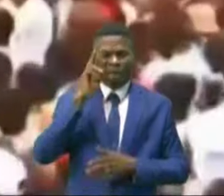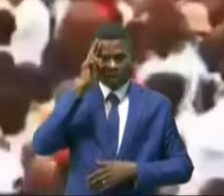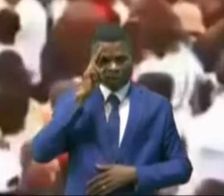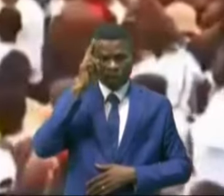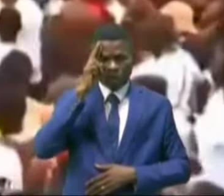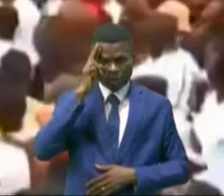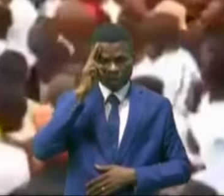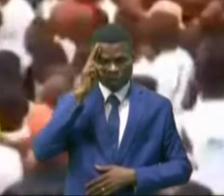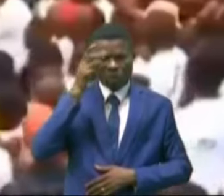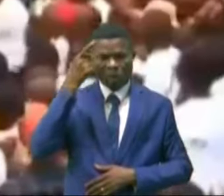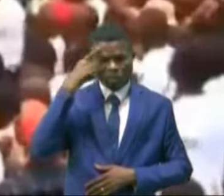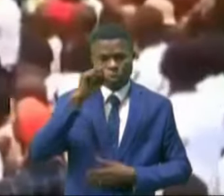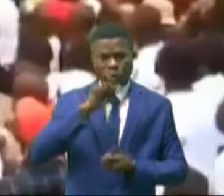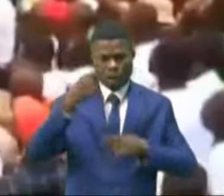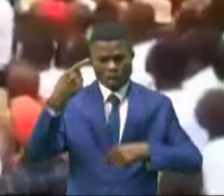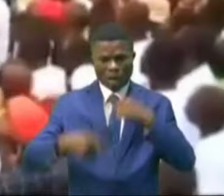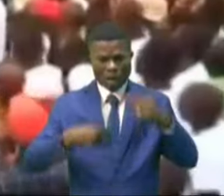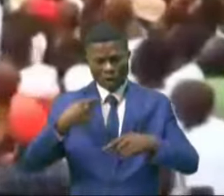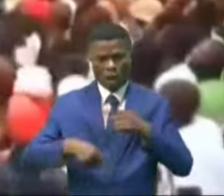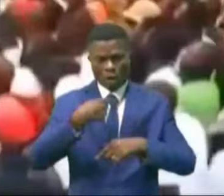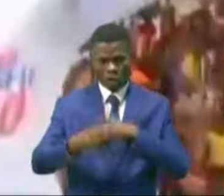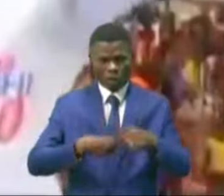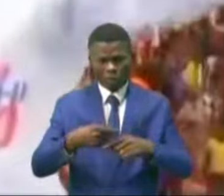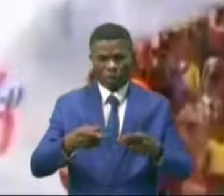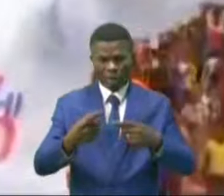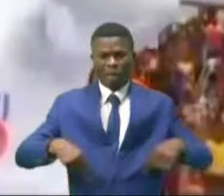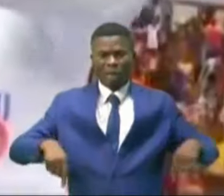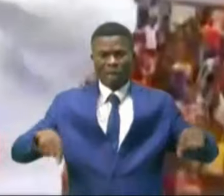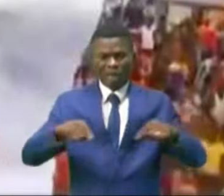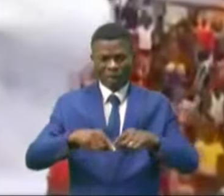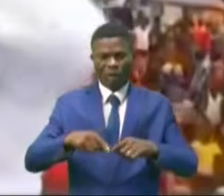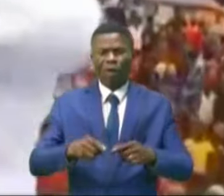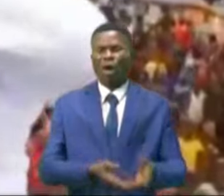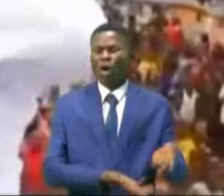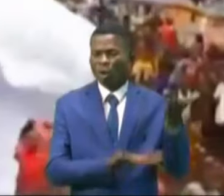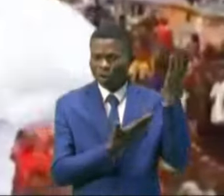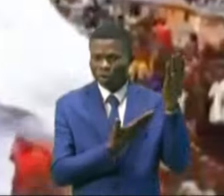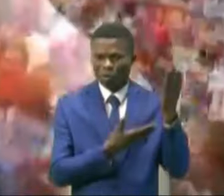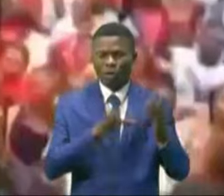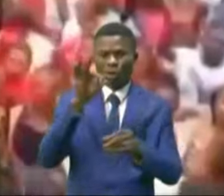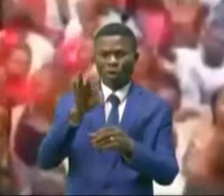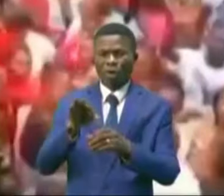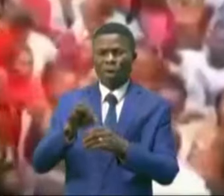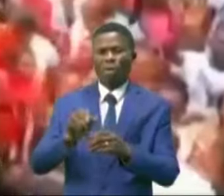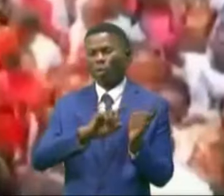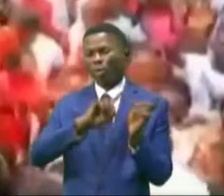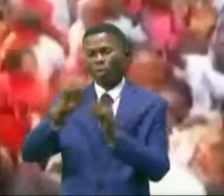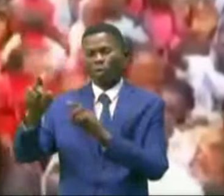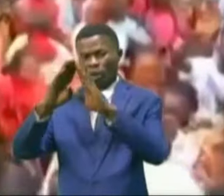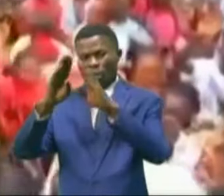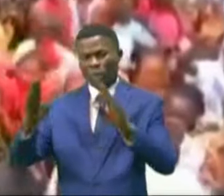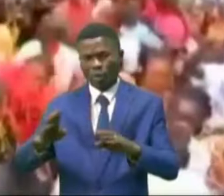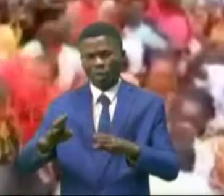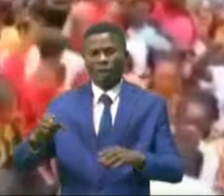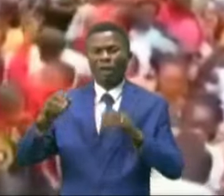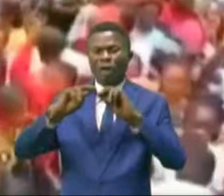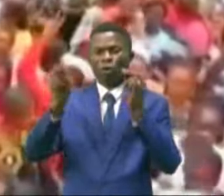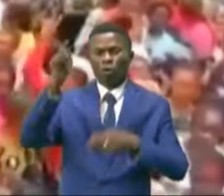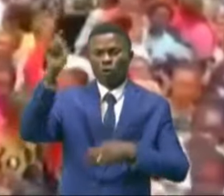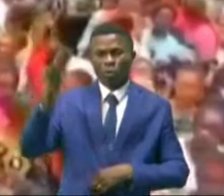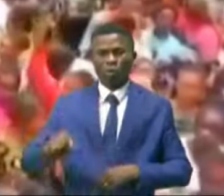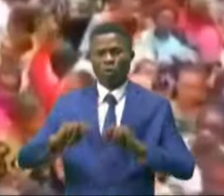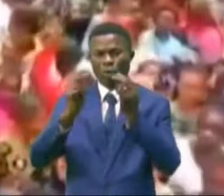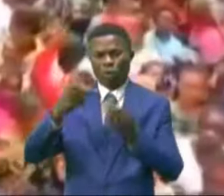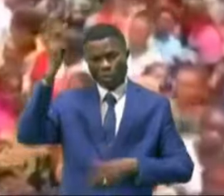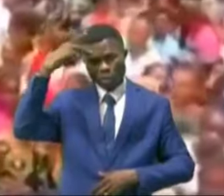Du coup, le débat a quitté les salons UP pour élire domicile dans des états-majors des partis